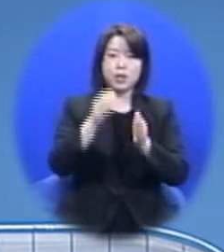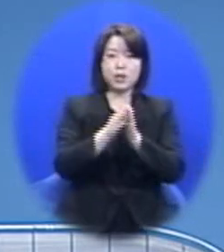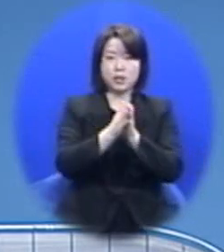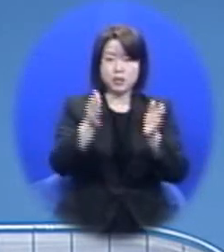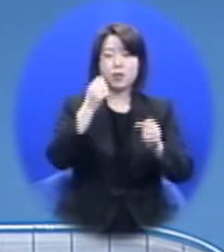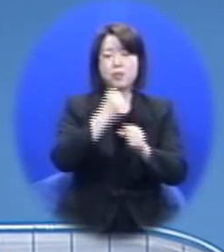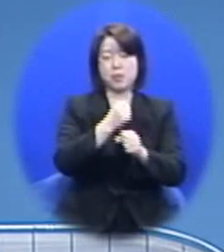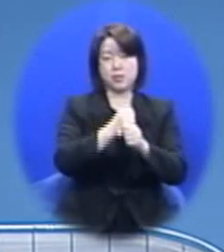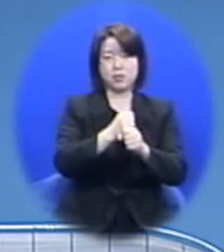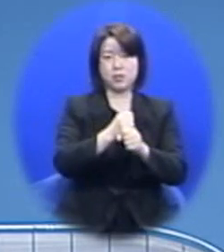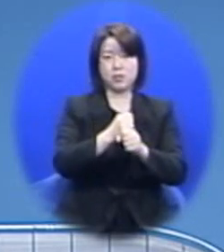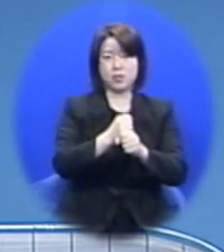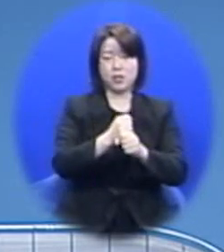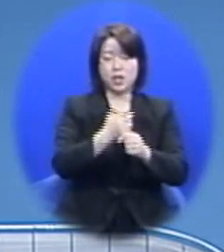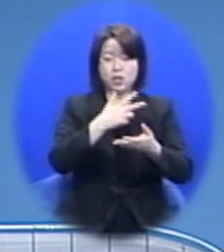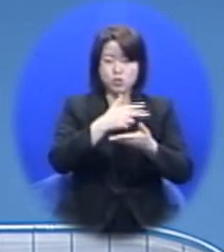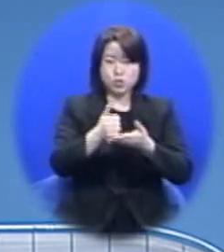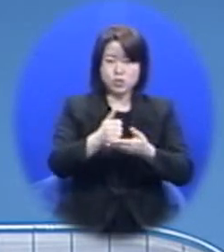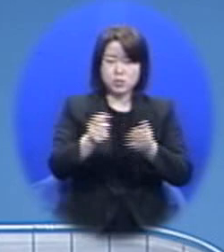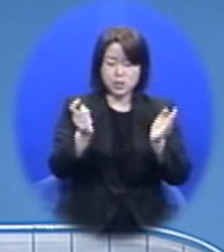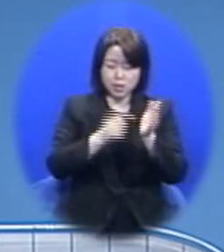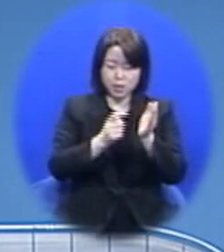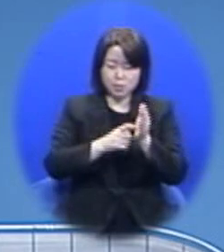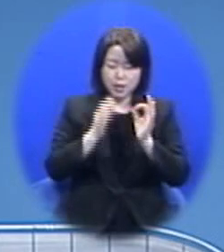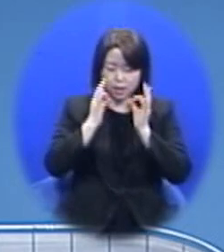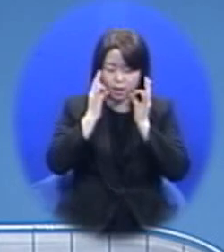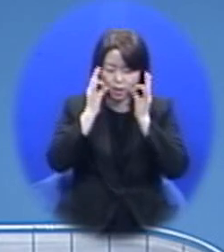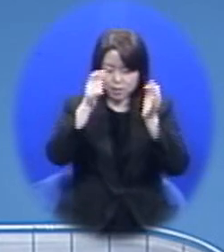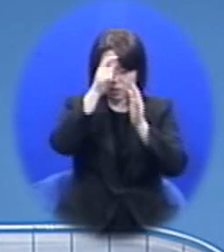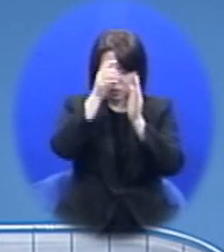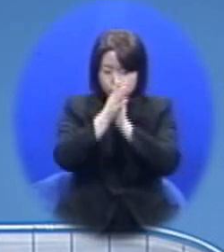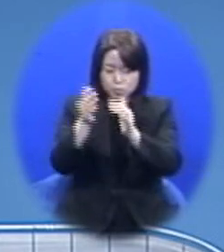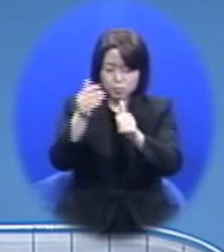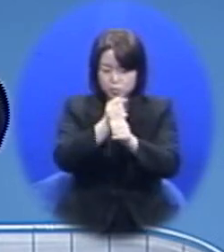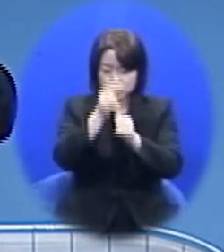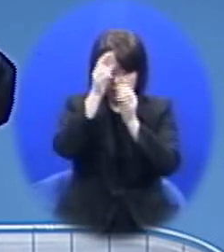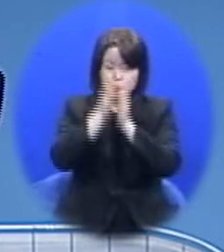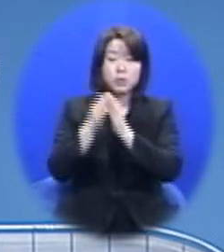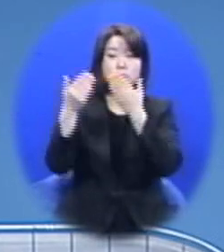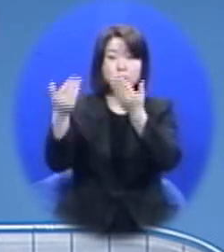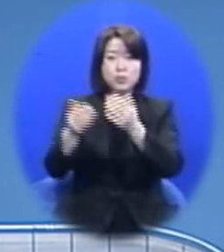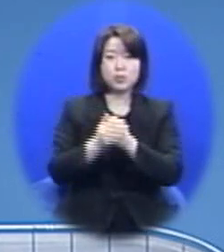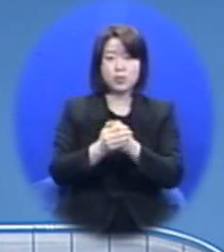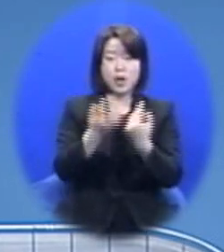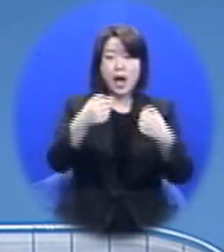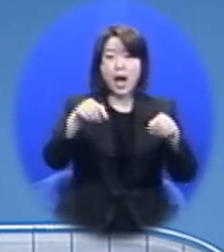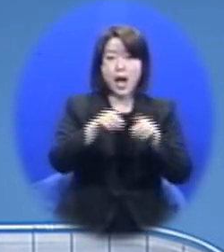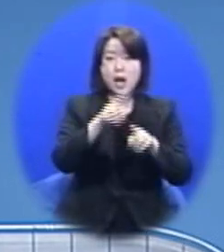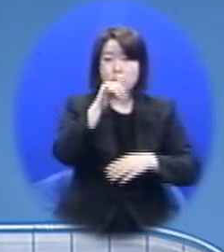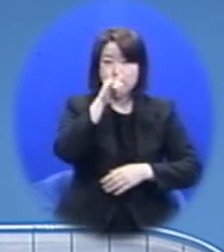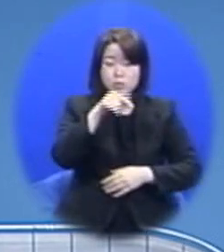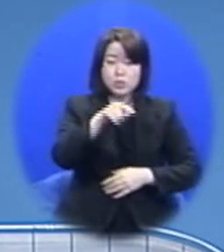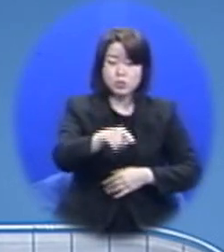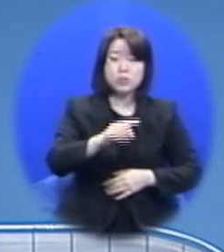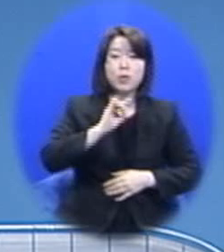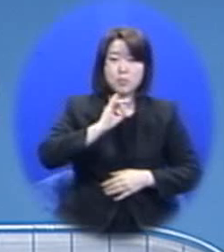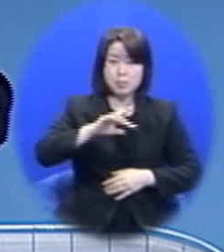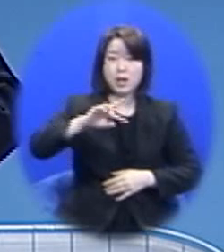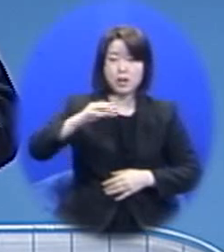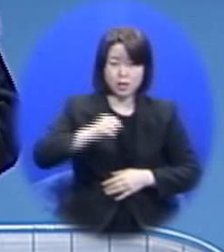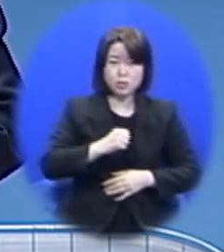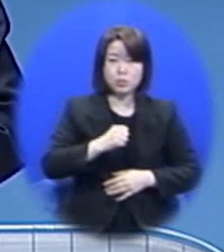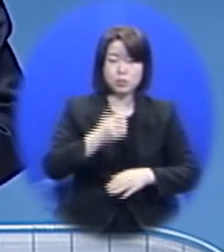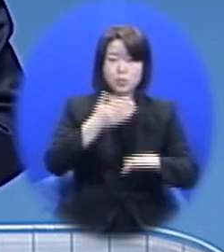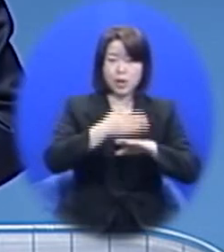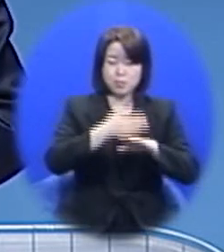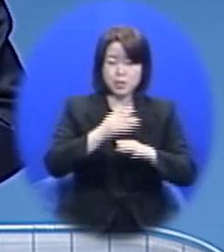절박하게 주님을 붙잡고 그렇게 간절히 주님께 기도하고 그리고 같이 있어주는 것만도 너무 감사하고